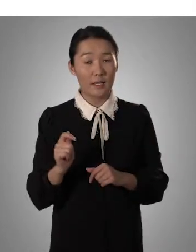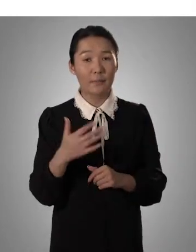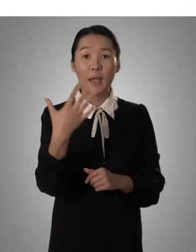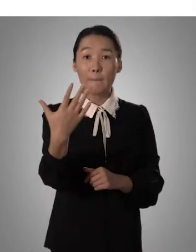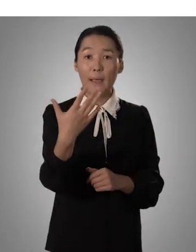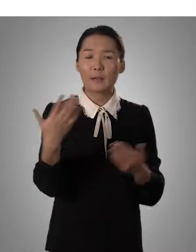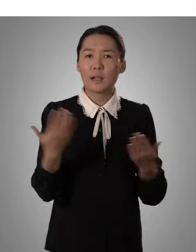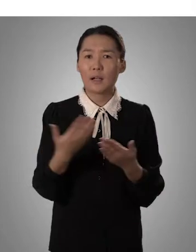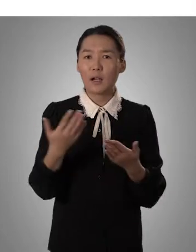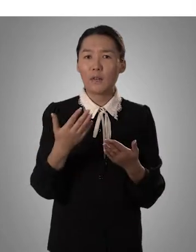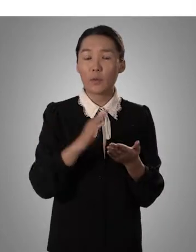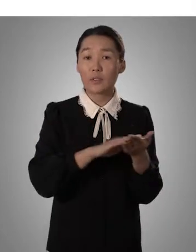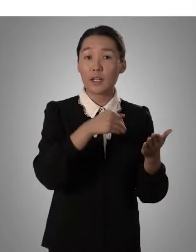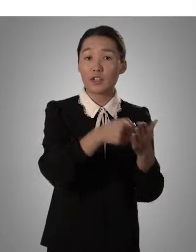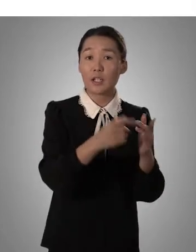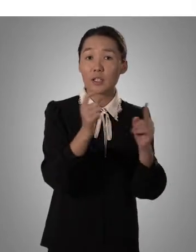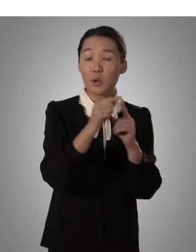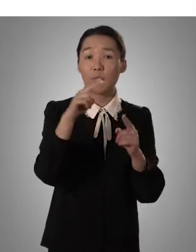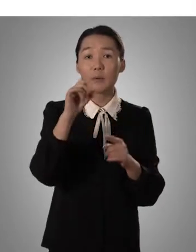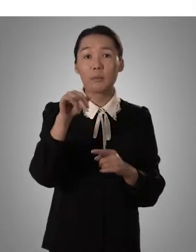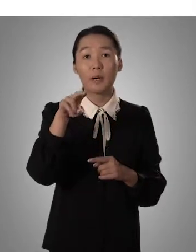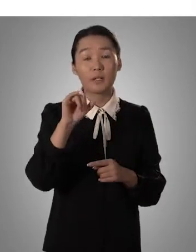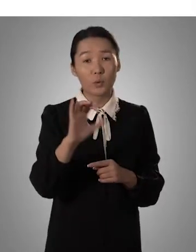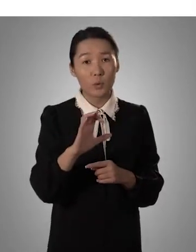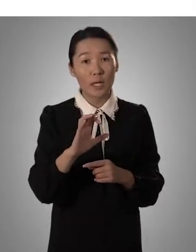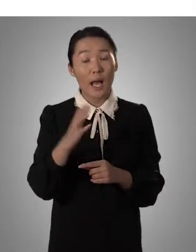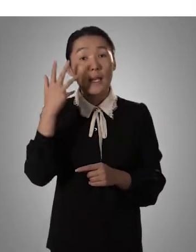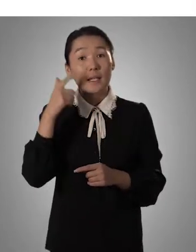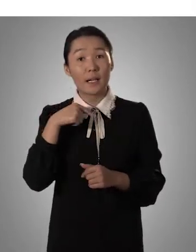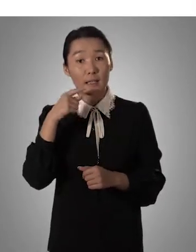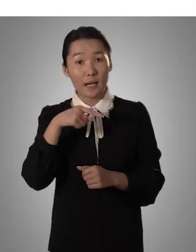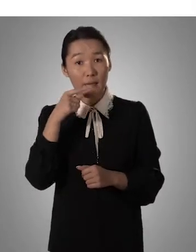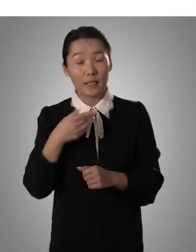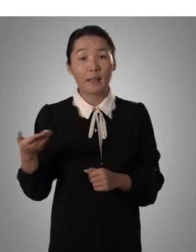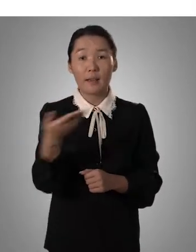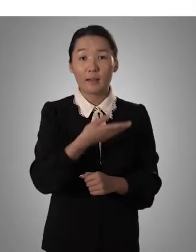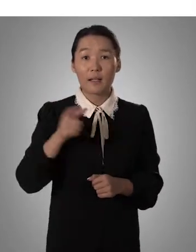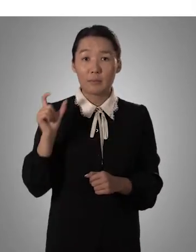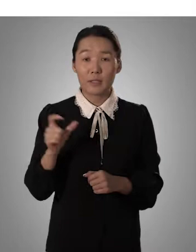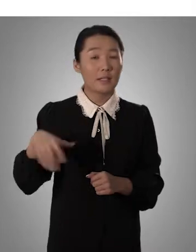слова пандус и в каких случаях говорят наш пострел везде поспел